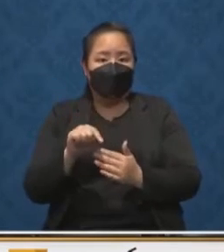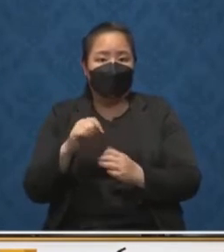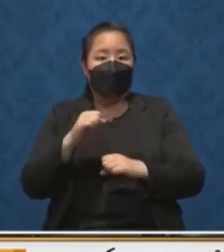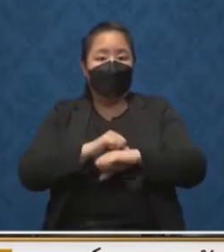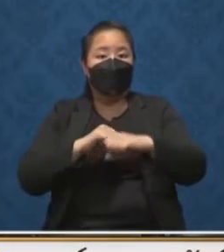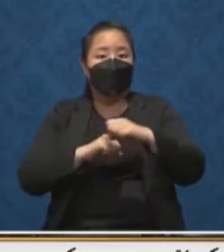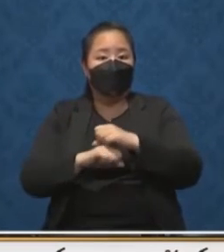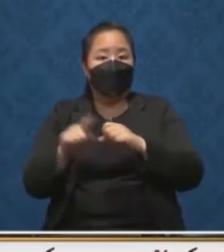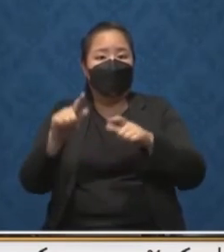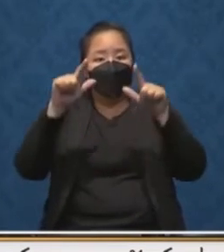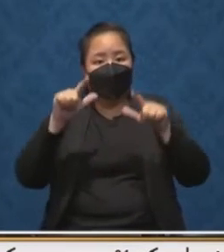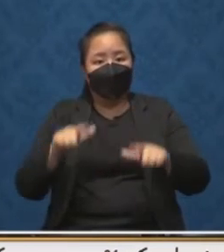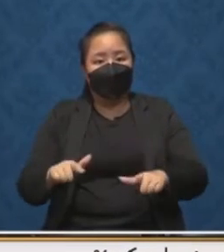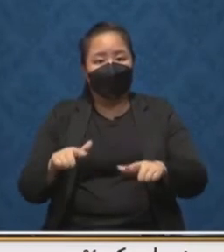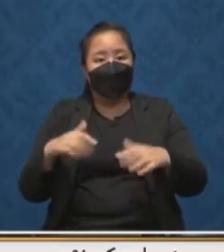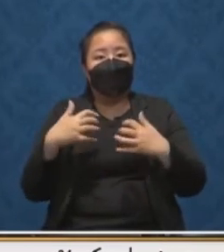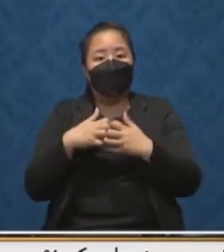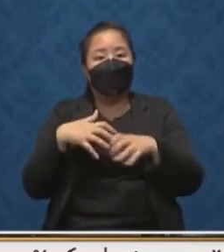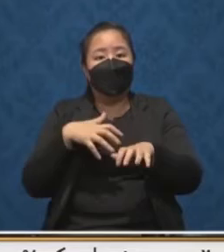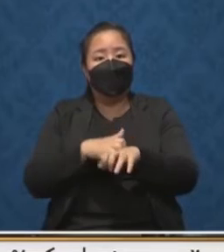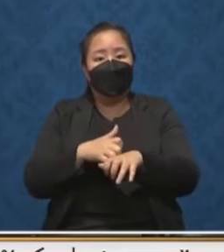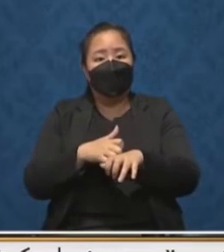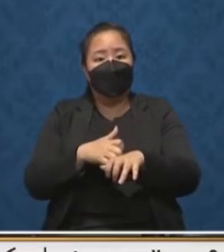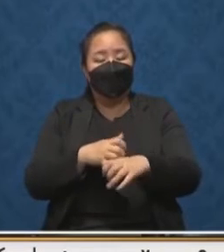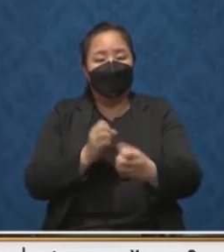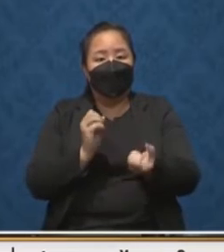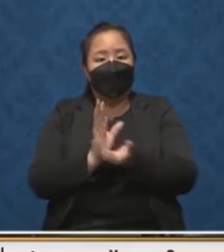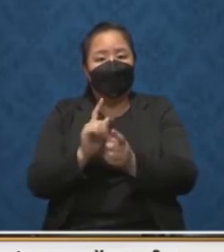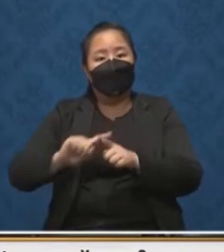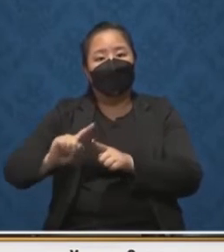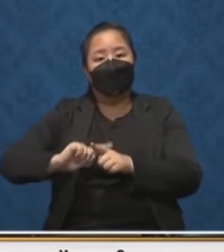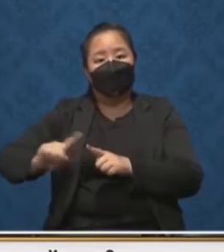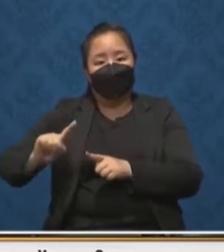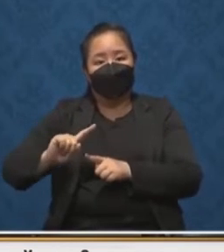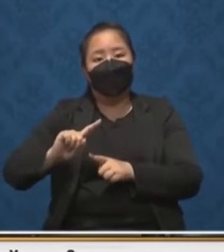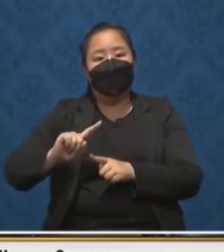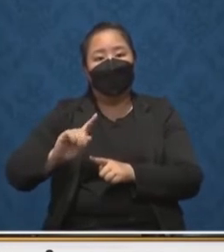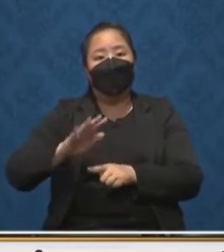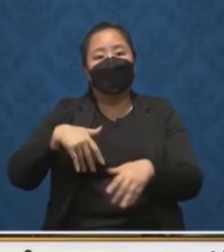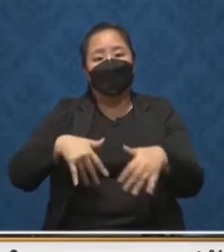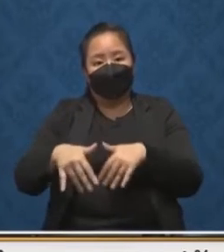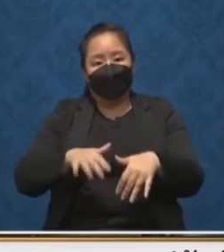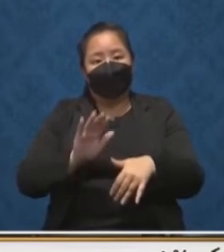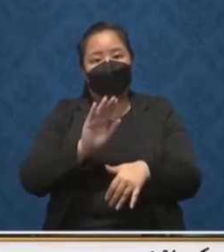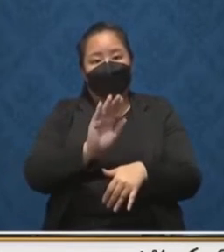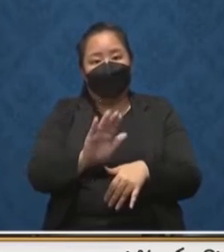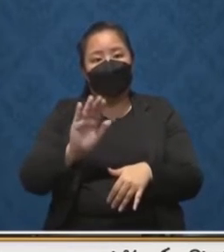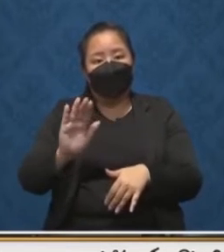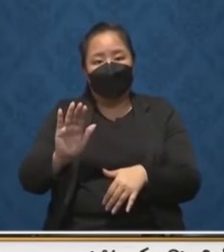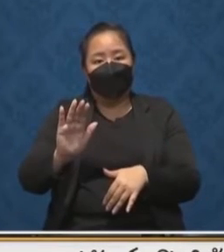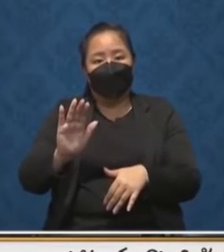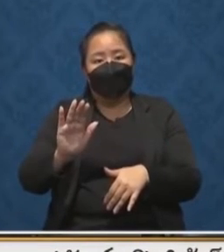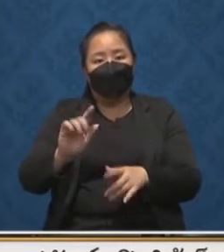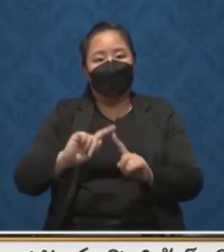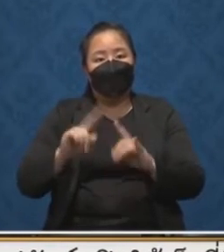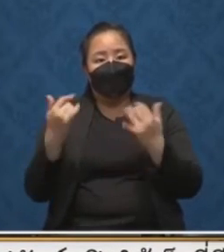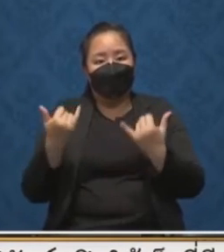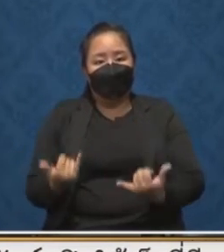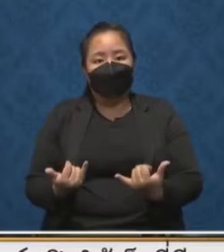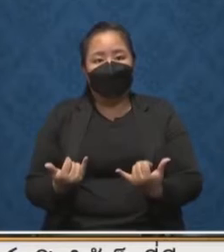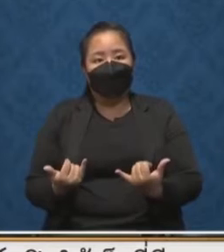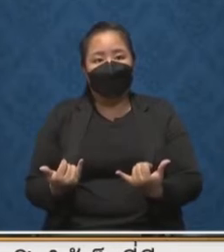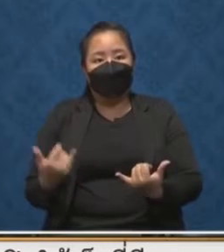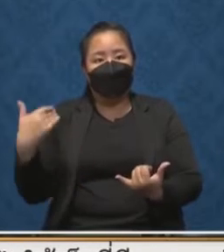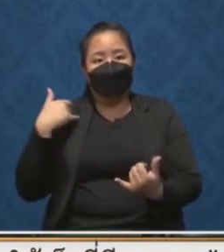างขึ้นเพื่อลดอุบัติเหตุลดการสูญเสียชีวิตและทรัพย์สินให้กับพี่น้องชาวอำเภอบ้านโป่งได้เป็นอย่างดีปัจจุบันนี้น